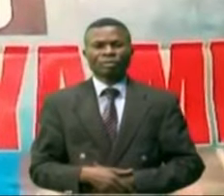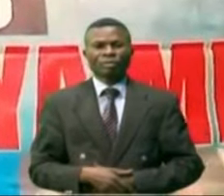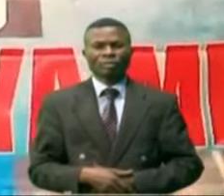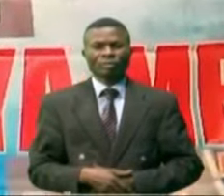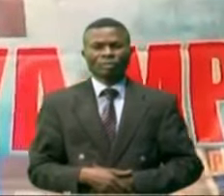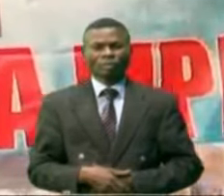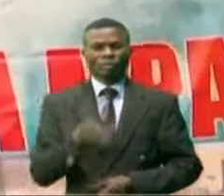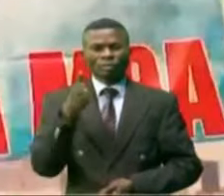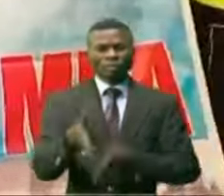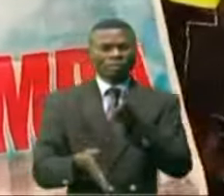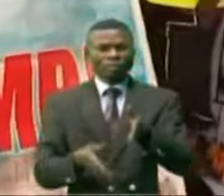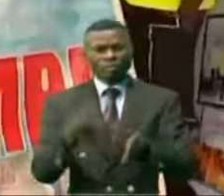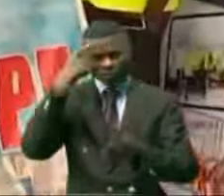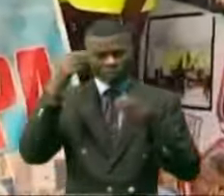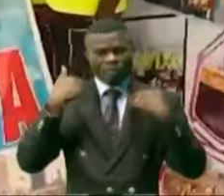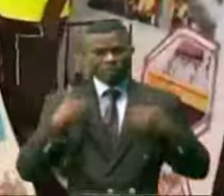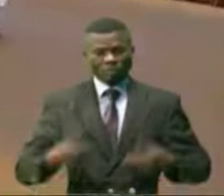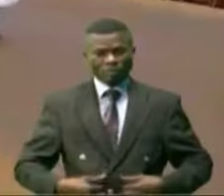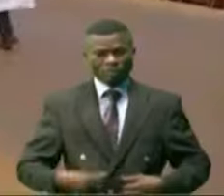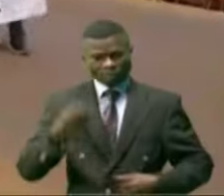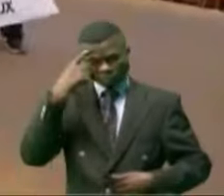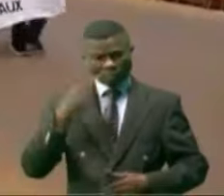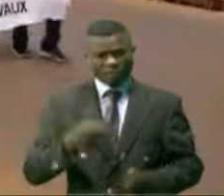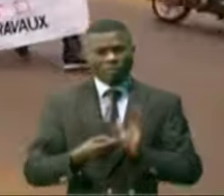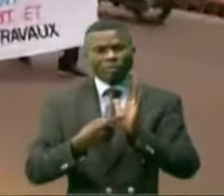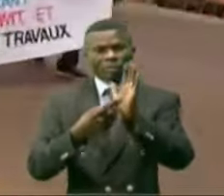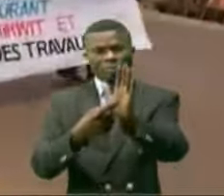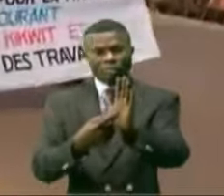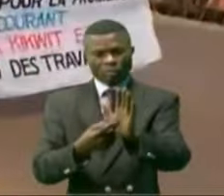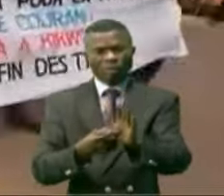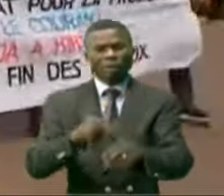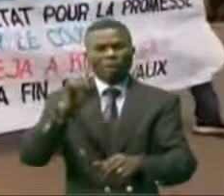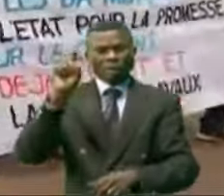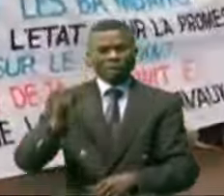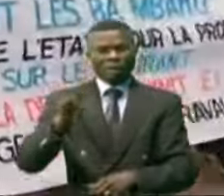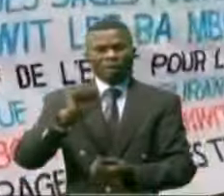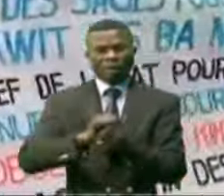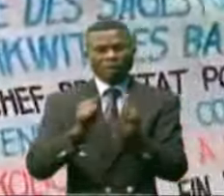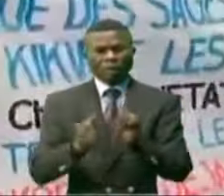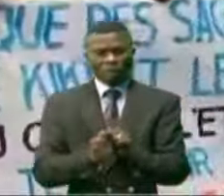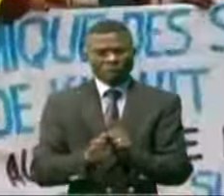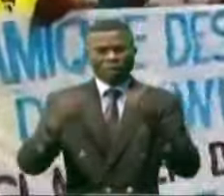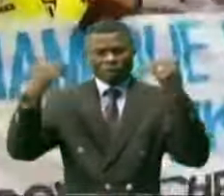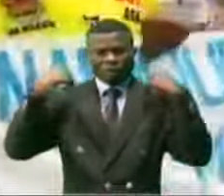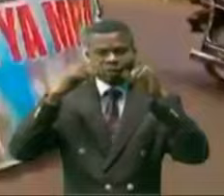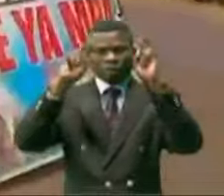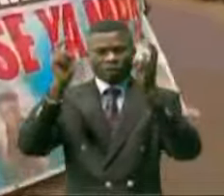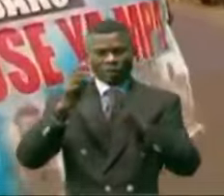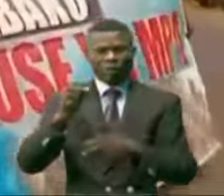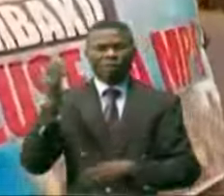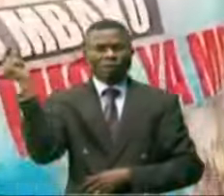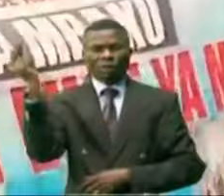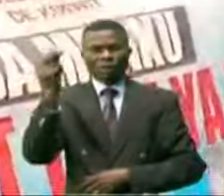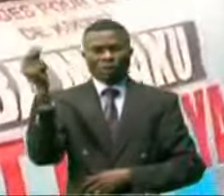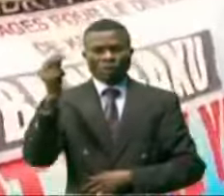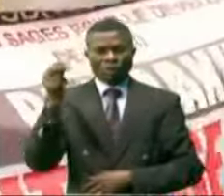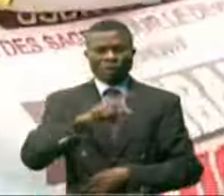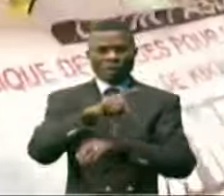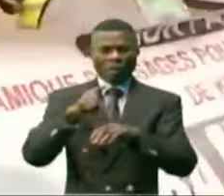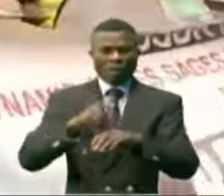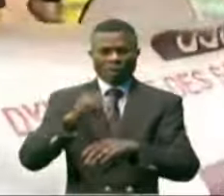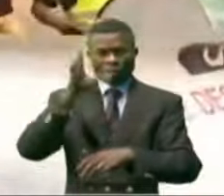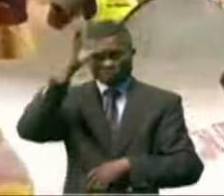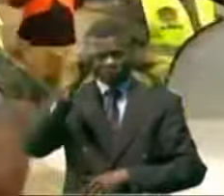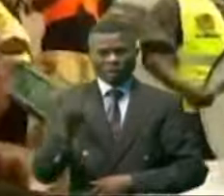C'est une marche de santé, une façon de soumettre leurs désiderata aux autorités urbaines de la ville de Kikwit dans la province du